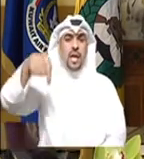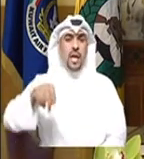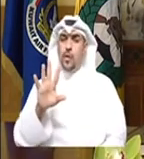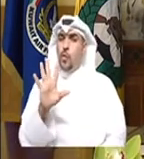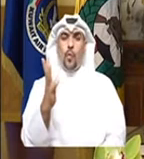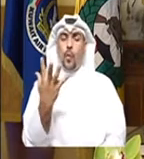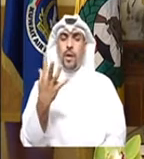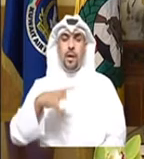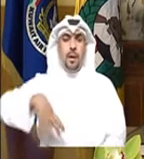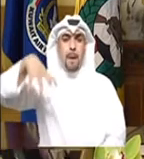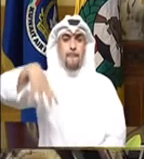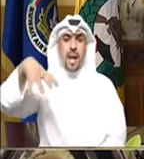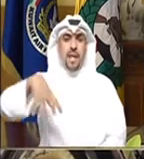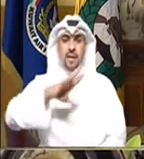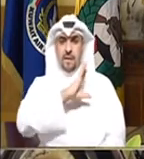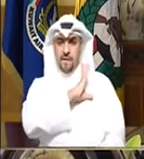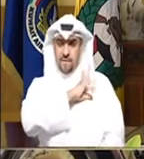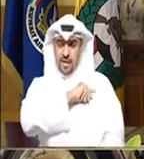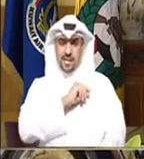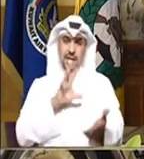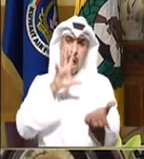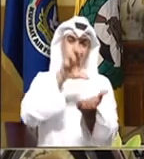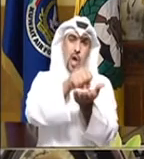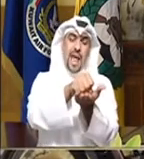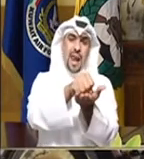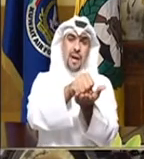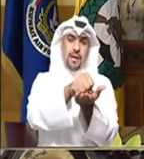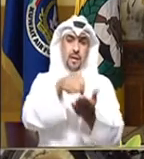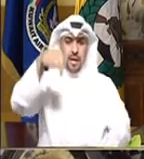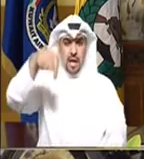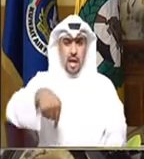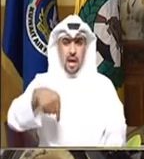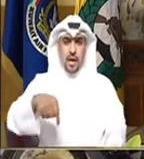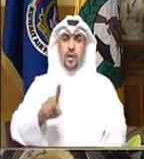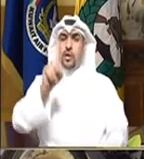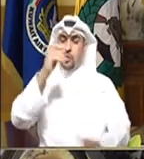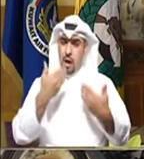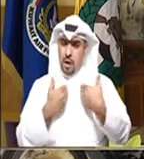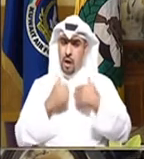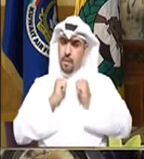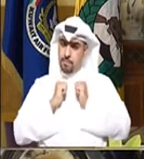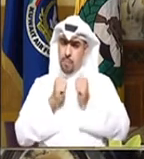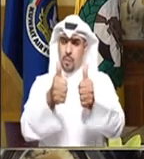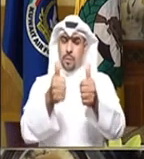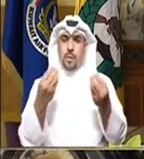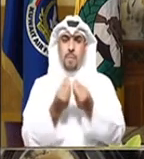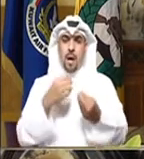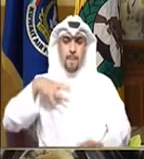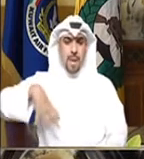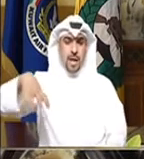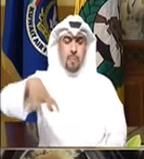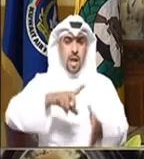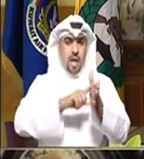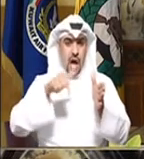تشهدها الأراضي الفلسطينية المحتلة، ونسعى مع أشقائنا وأصدقائنا على